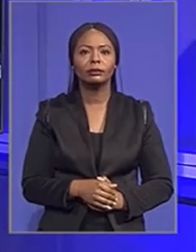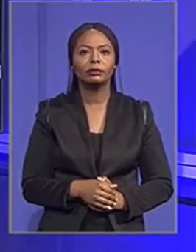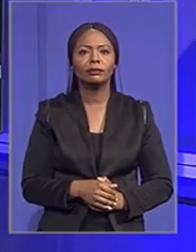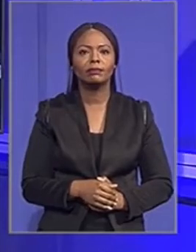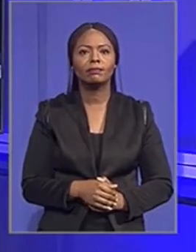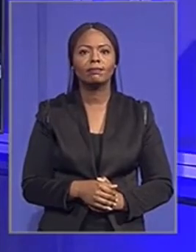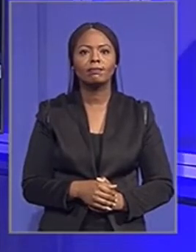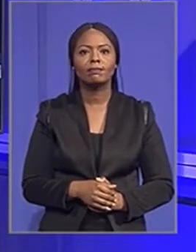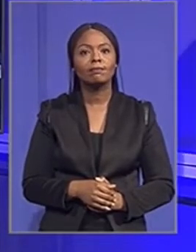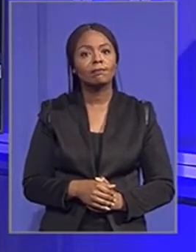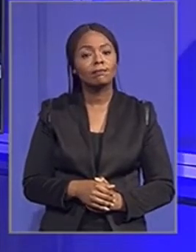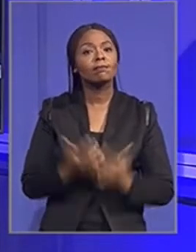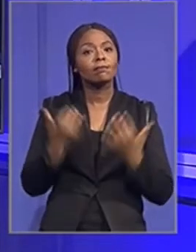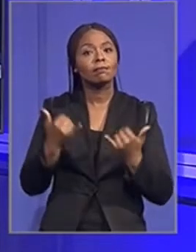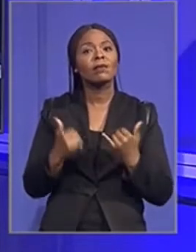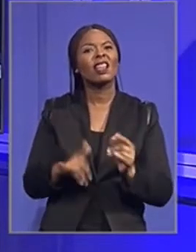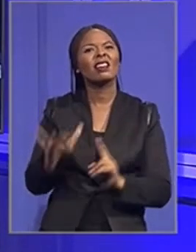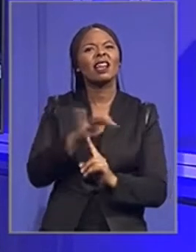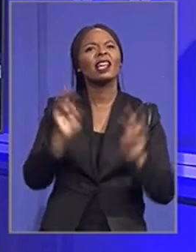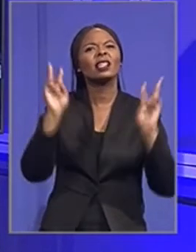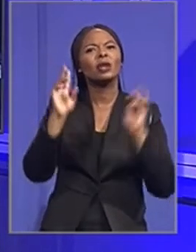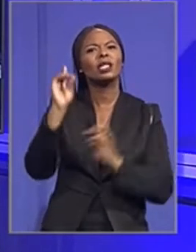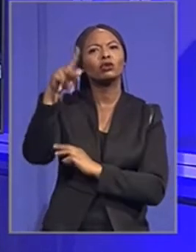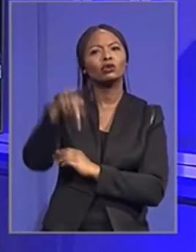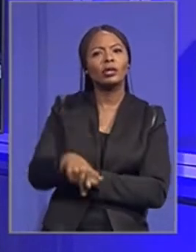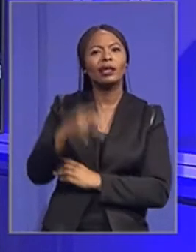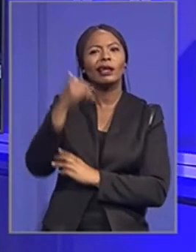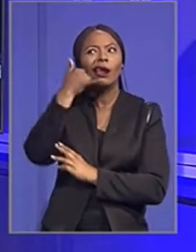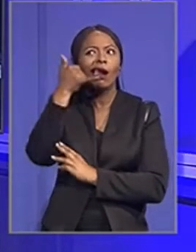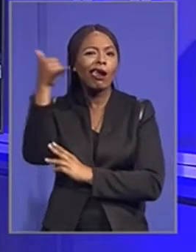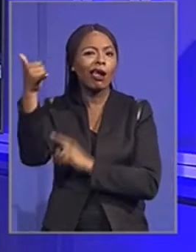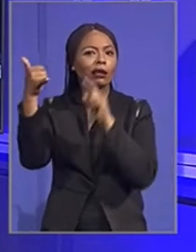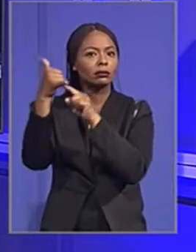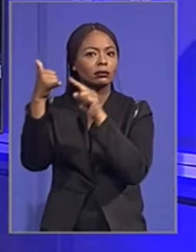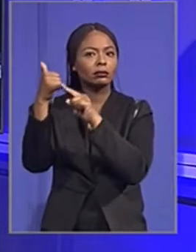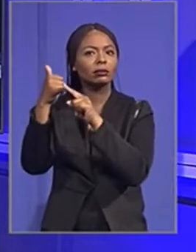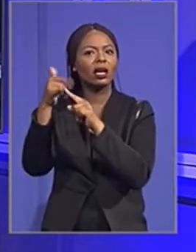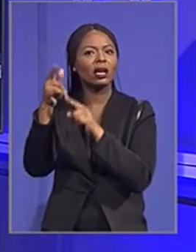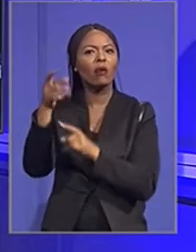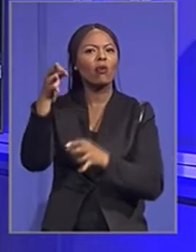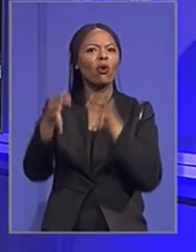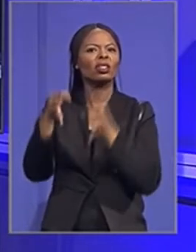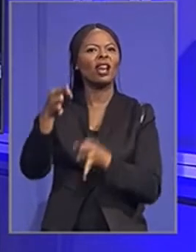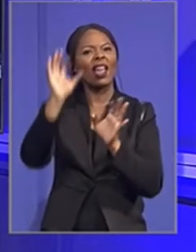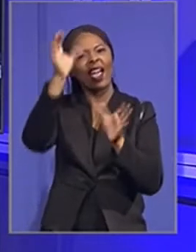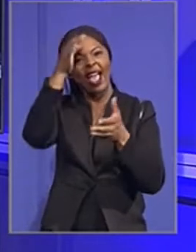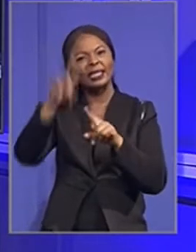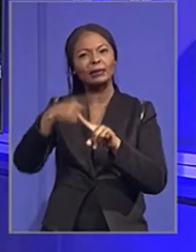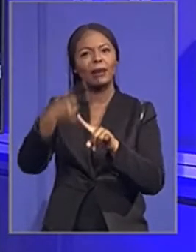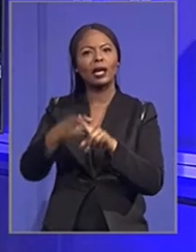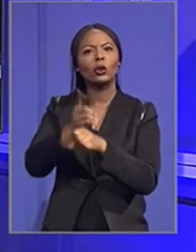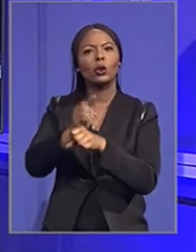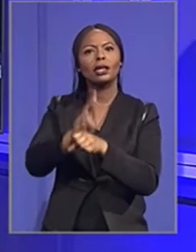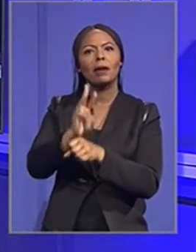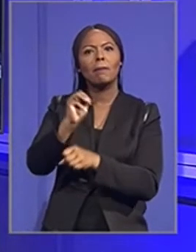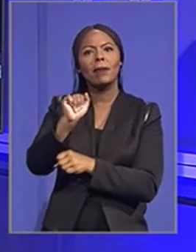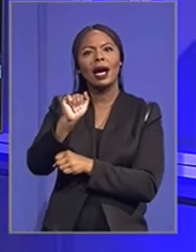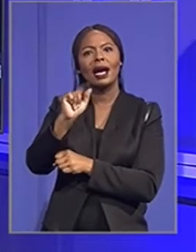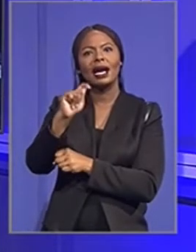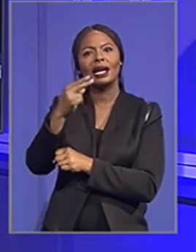Ho seka-seka maemo a ditaba Diepsloot mohaleng mona re buisana le setsebi ditabeng tsa dipolotiki yana ke Ngaka